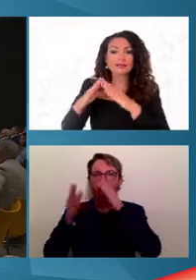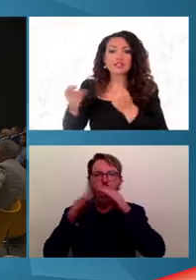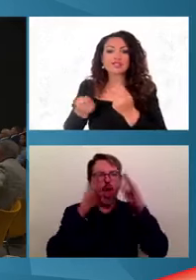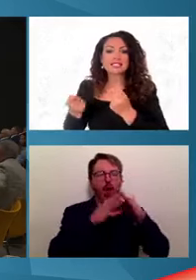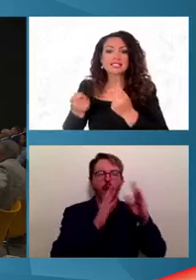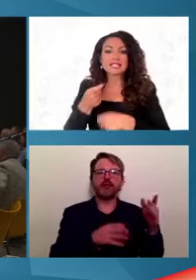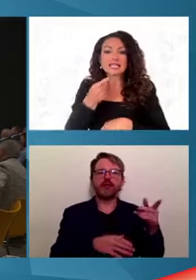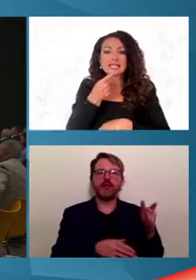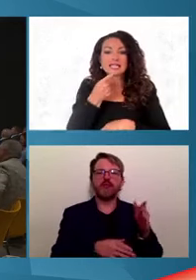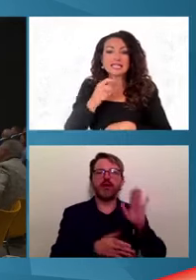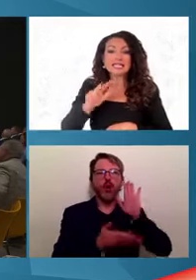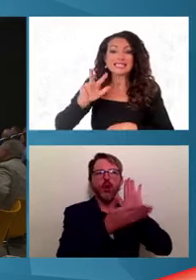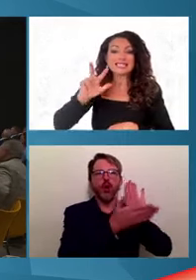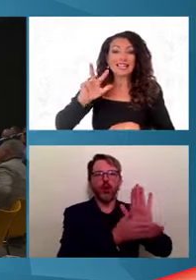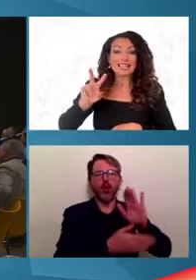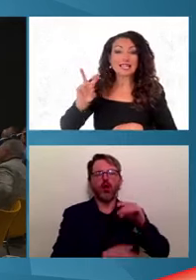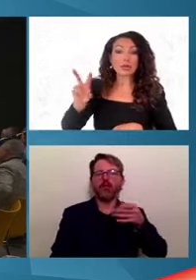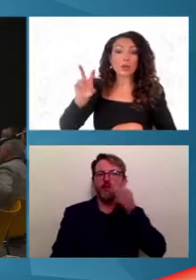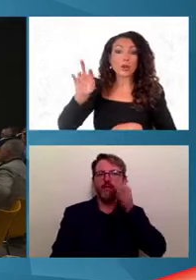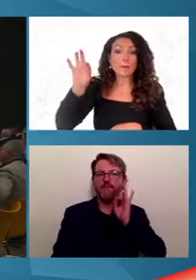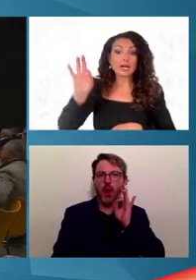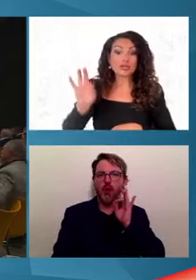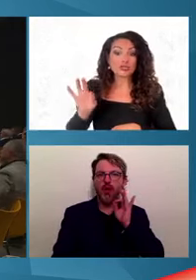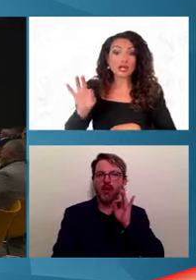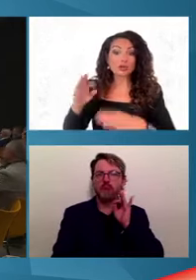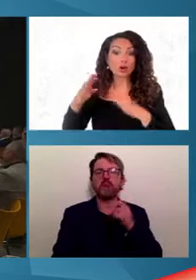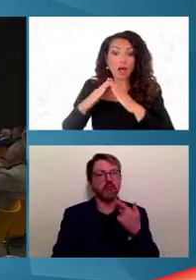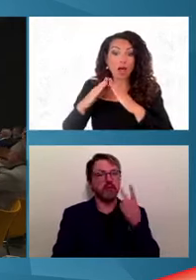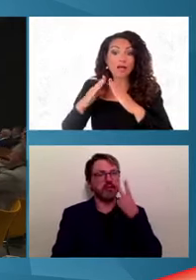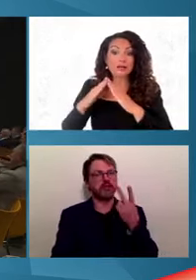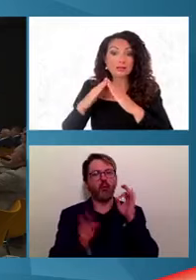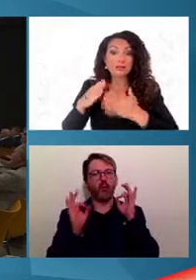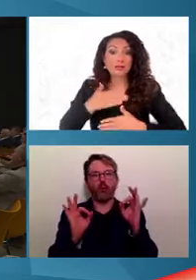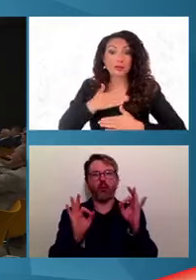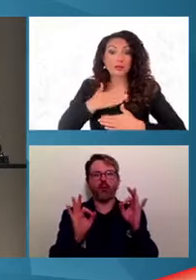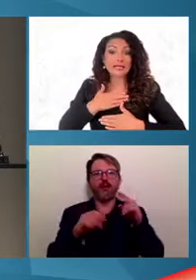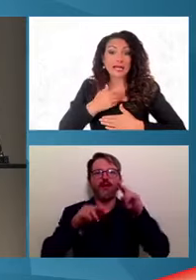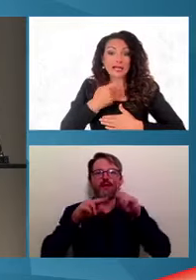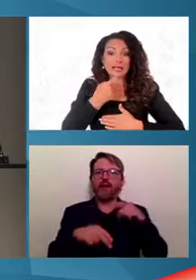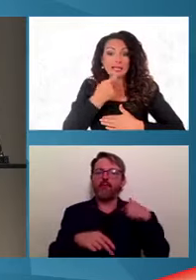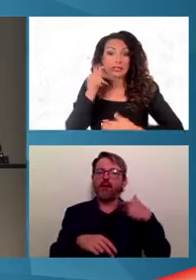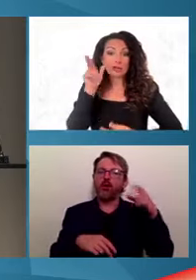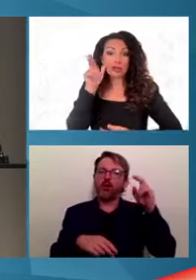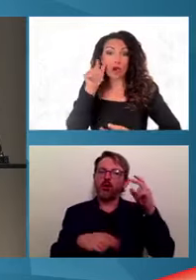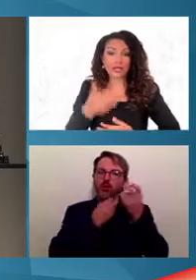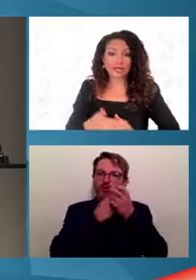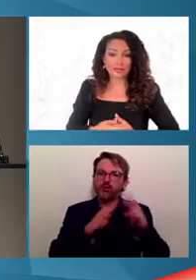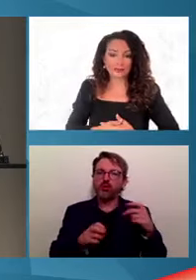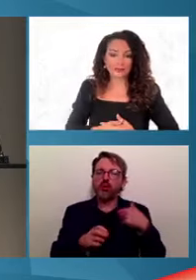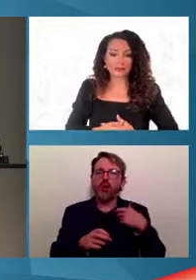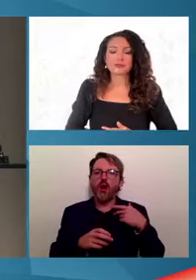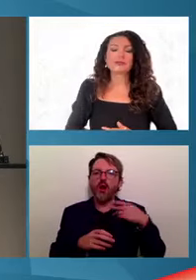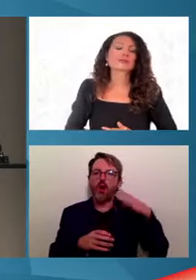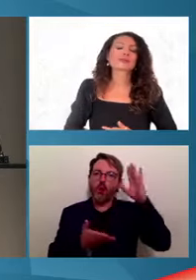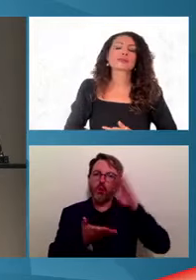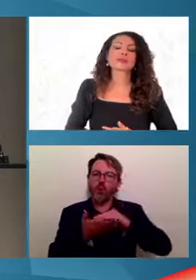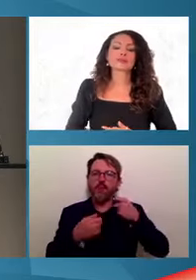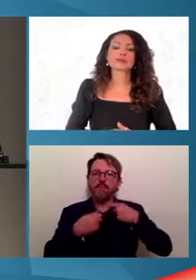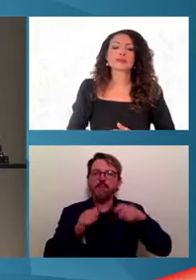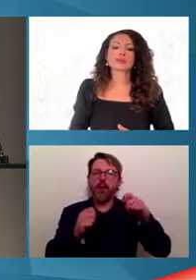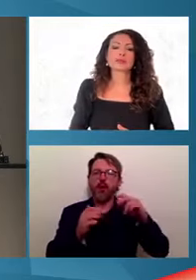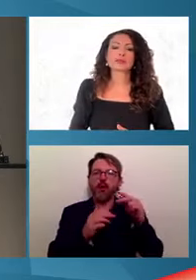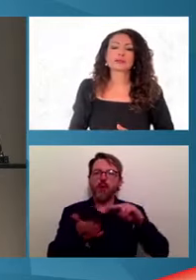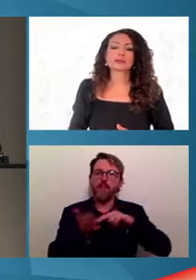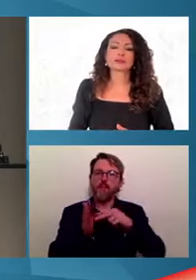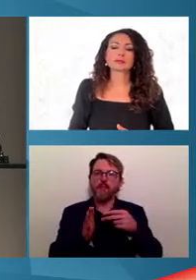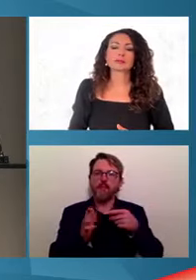Frauenhand. Und das ist gut. Und deshalb, wenn man auf die Südtiroler Wohnbaupolitik schaut, dann darf man sagen, sieht man in eine